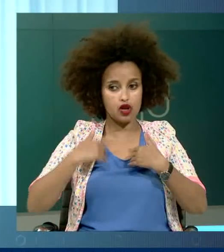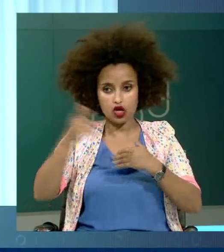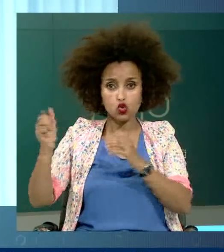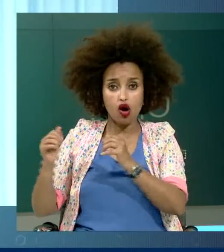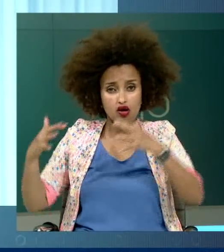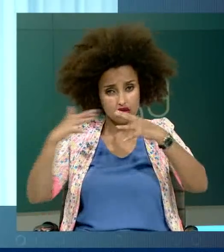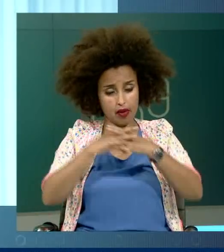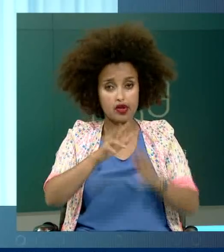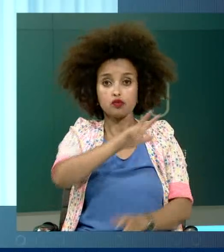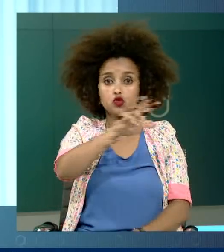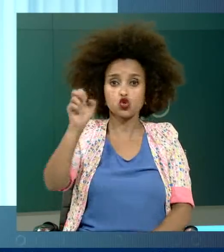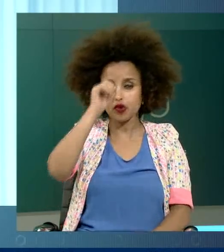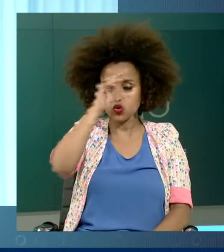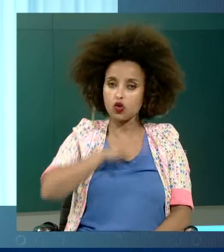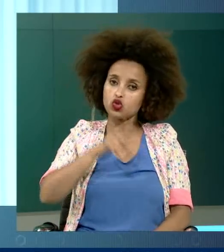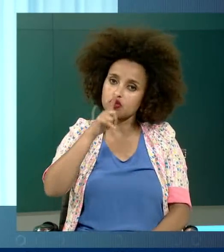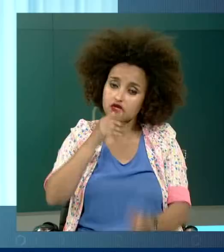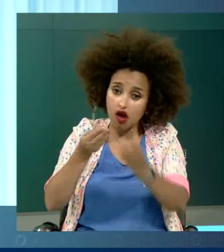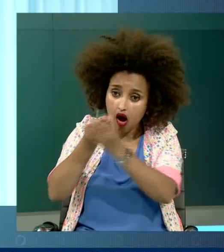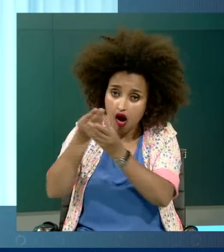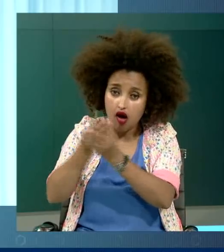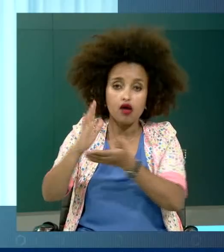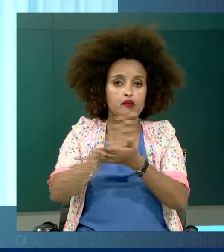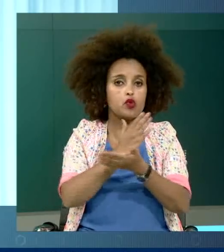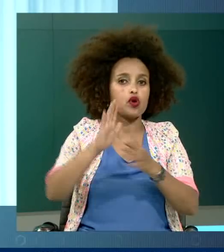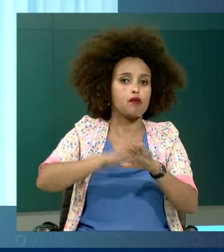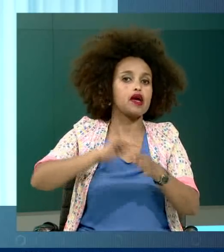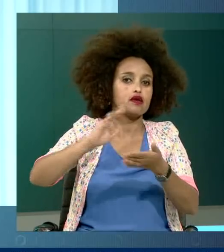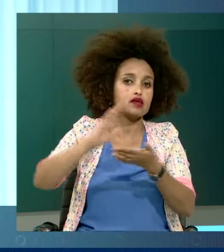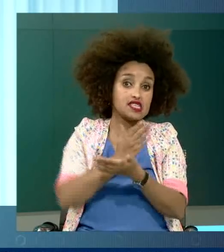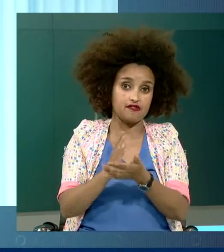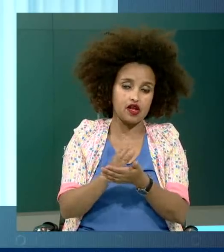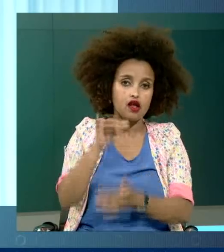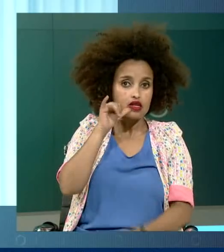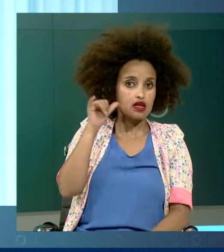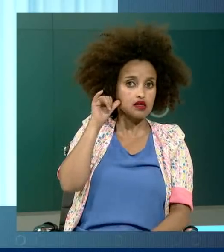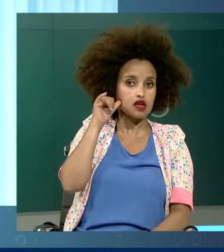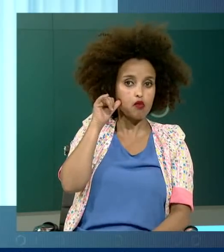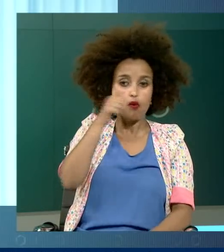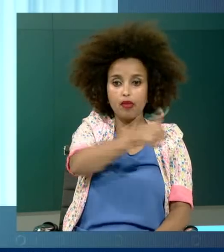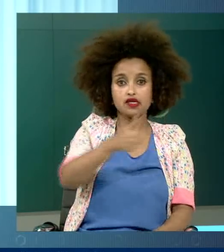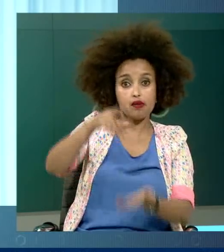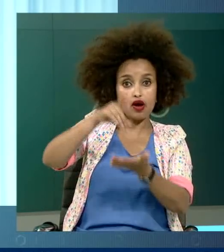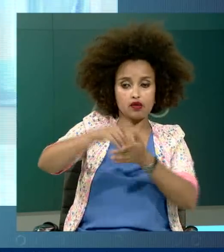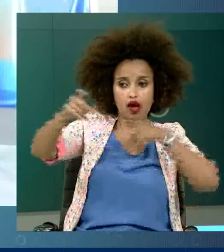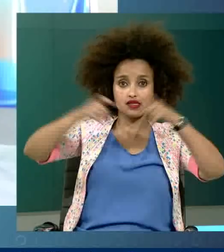የ300 ሰዎችን ምሳ የማብላት ሌላው መርህ ግብራዊ ተሳታፊ ነበርን። ትናንትና ደግሞ በአዲስ አበባ ከተማ አስተዳደር